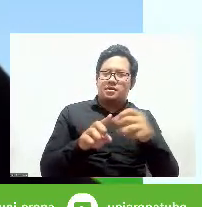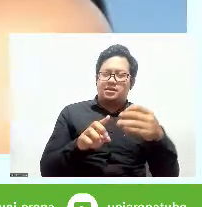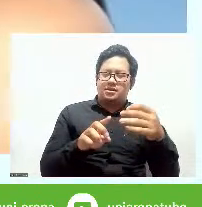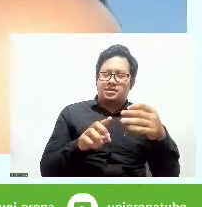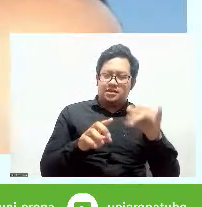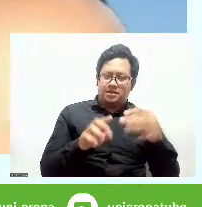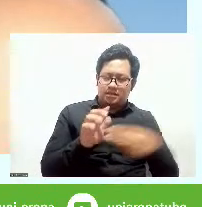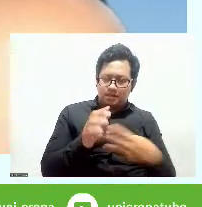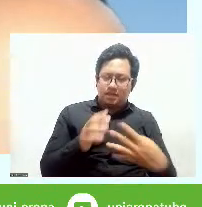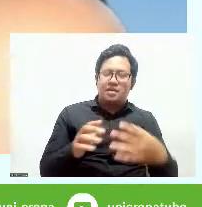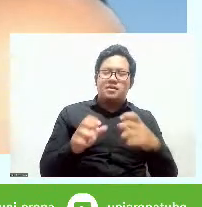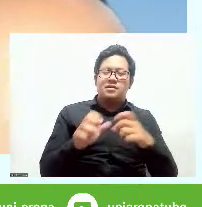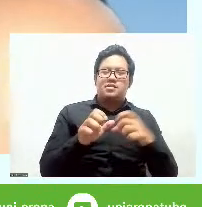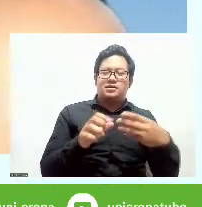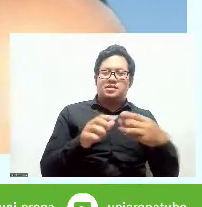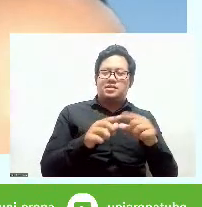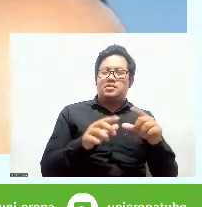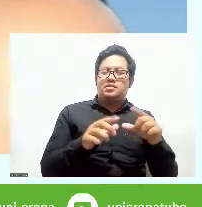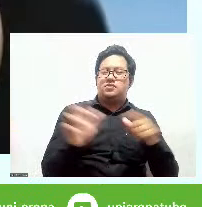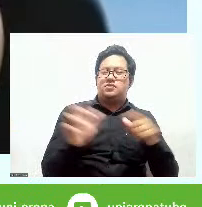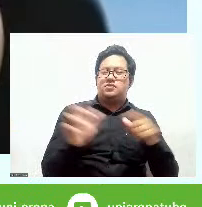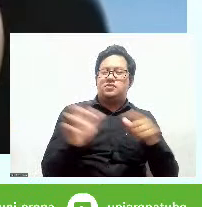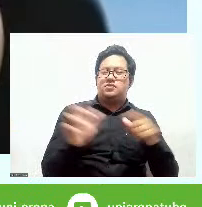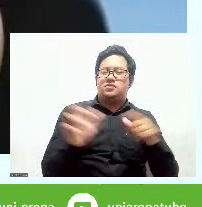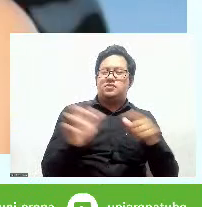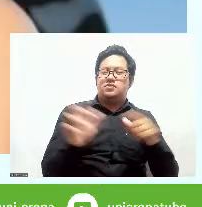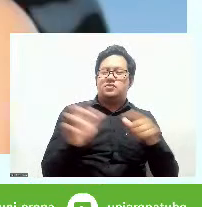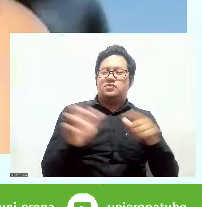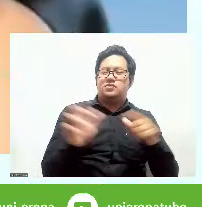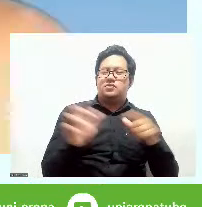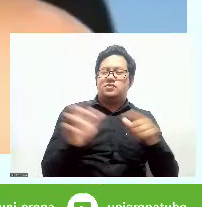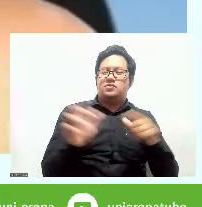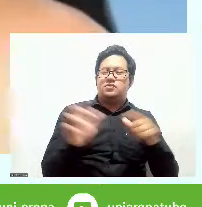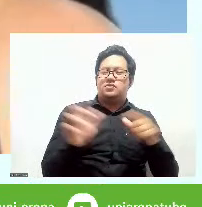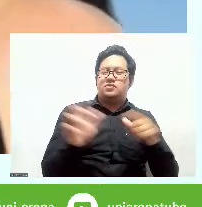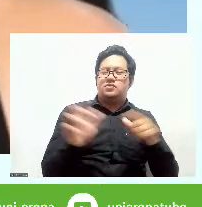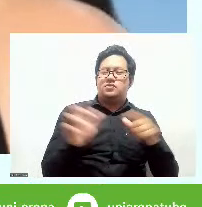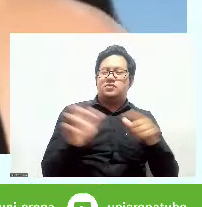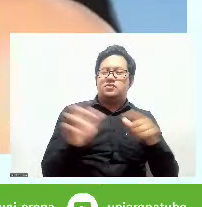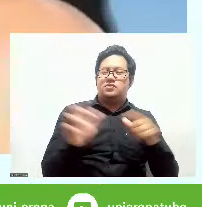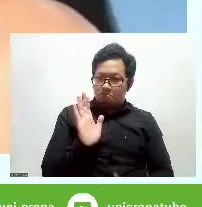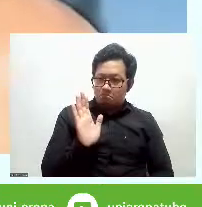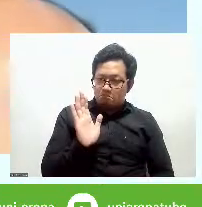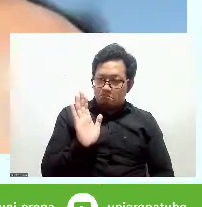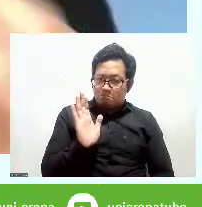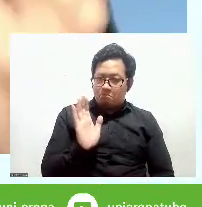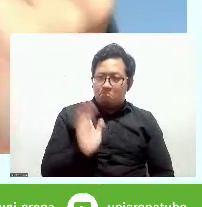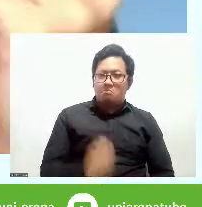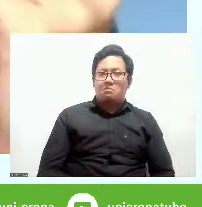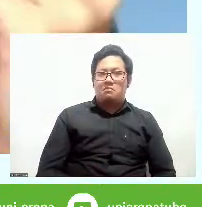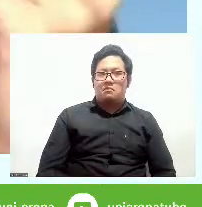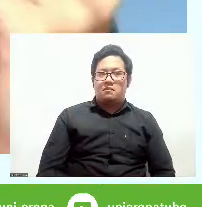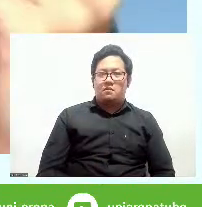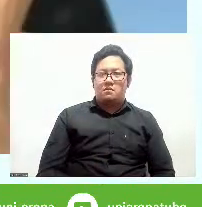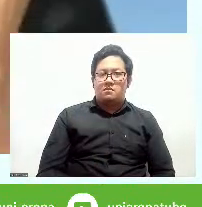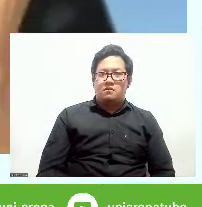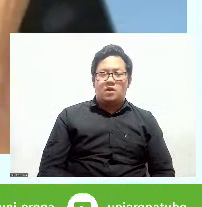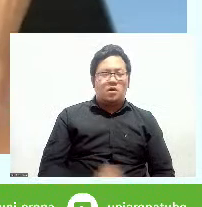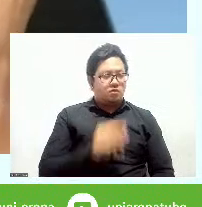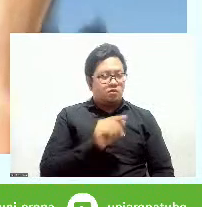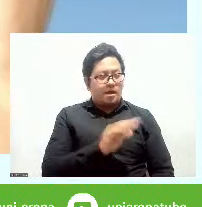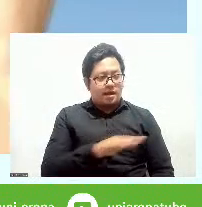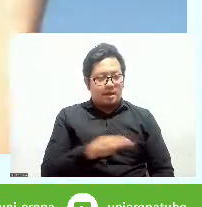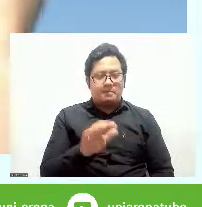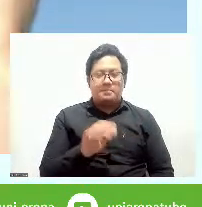sekolah-sekolah untuk penanaman kesadaran lingkungan bagi anak-anak publik biar ini untuk yang anak-anak berarti ini diam